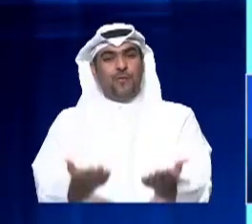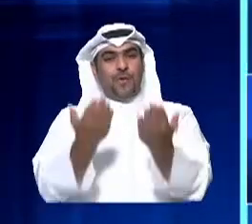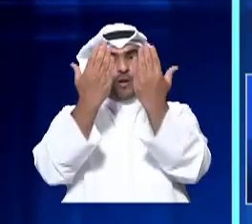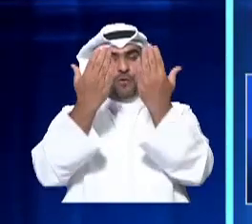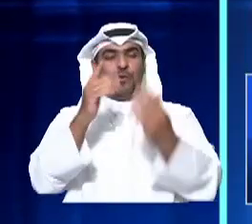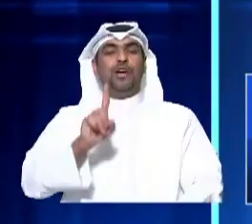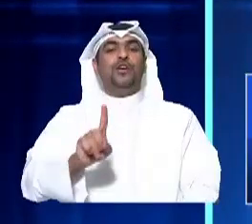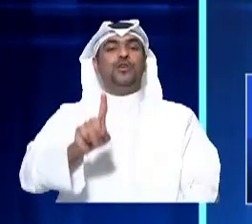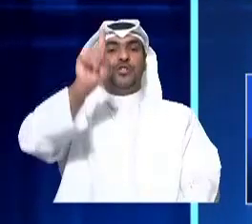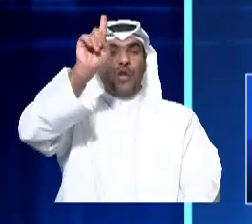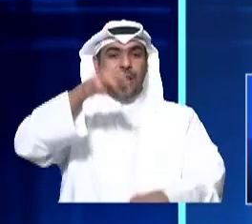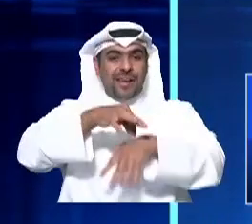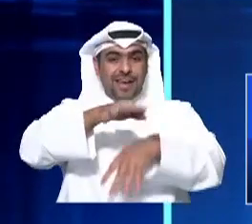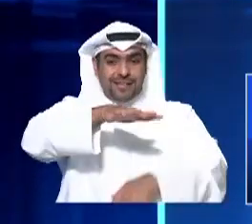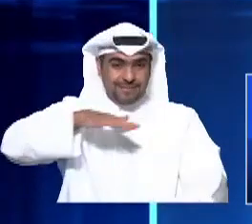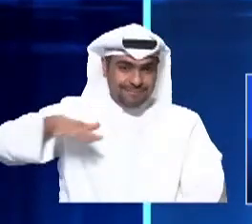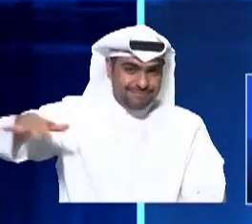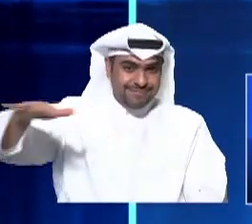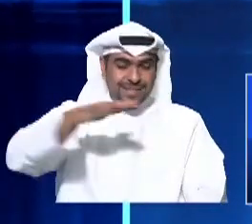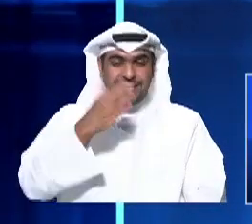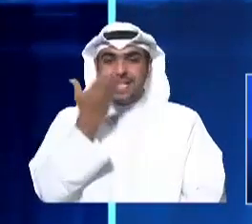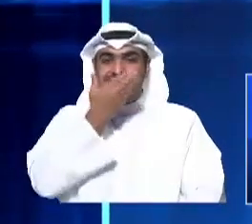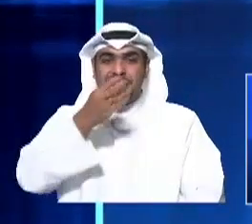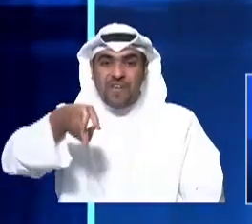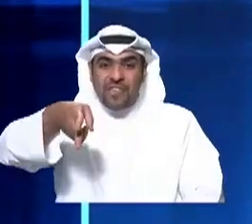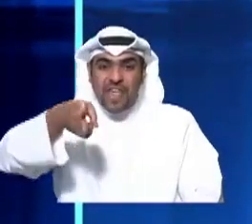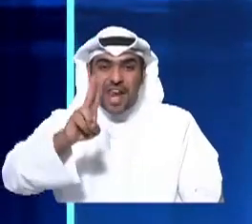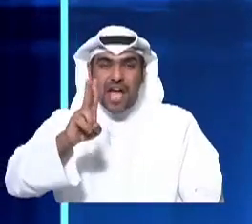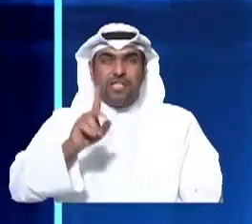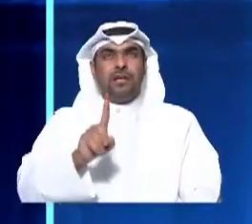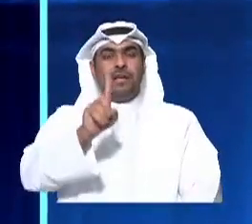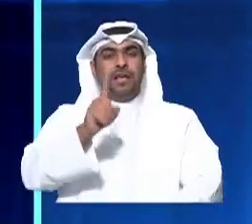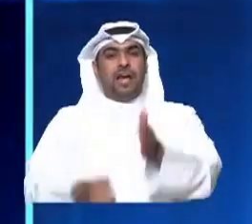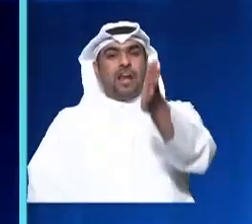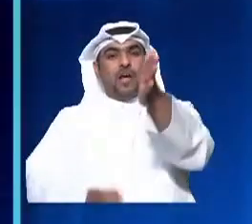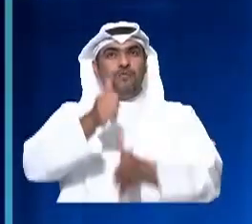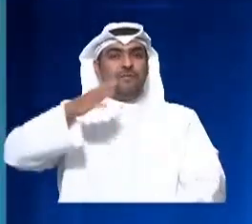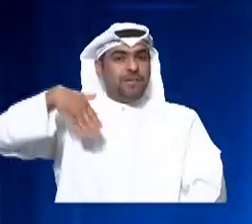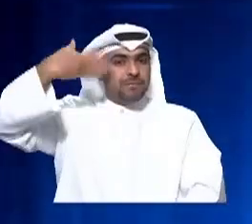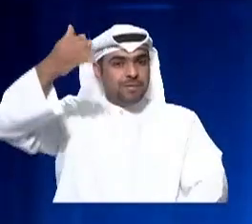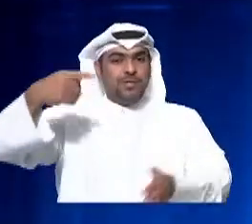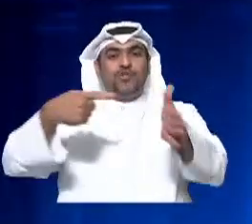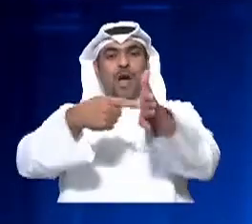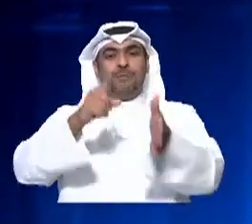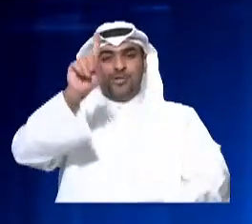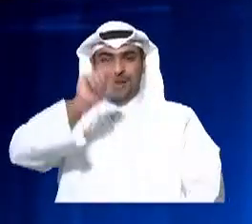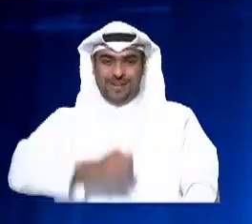الطلبة والطالبات كل التوفيق والنجاح في إكمال مسيرتهم التعليمية.